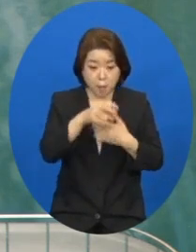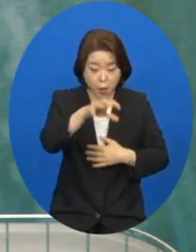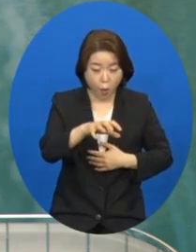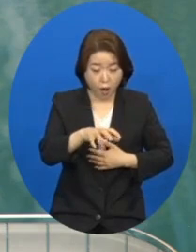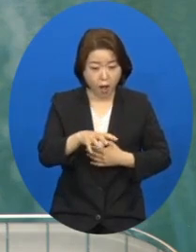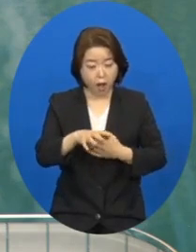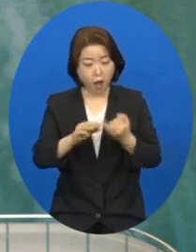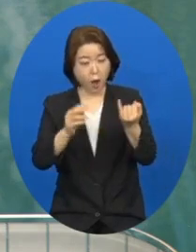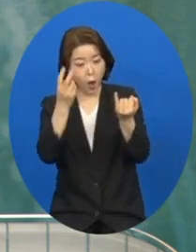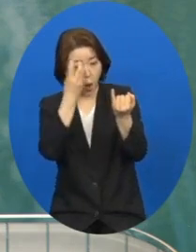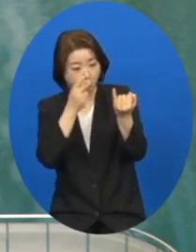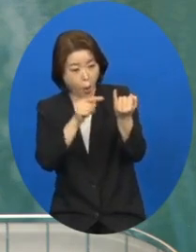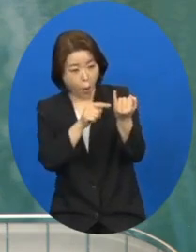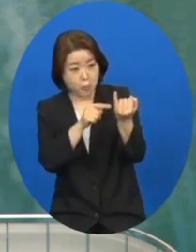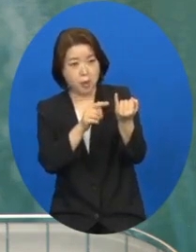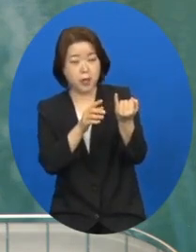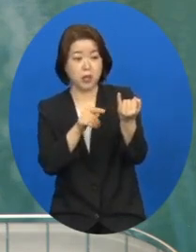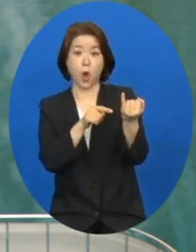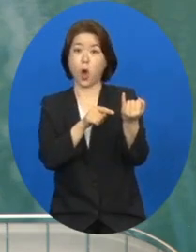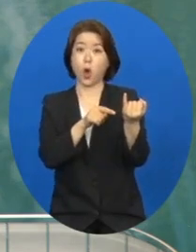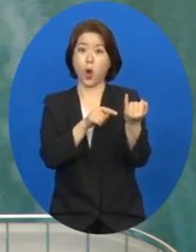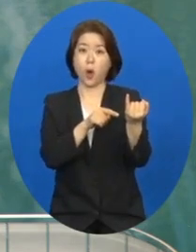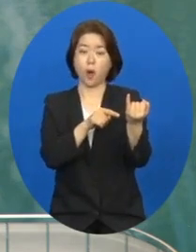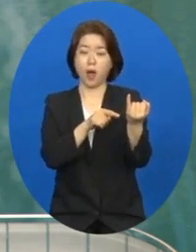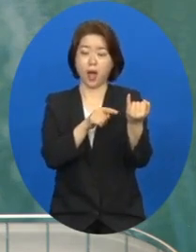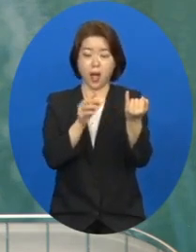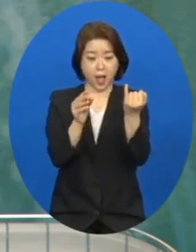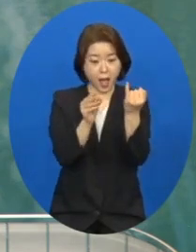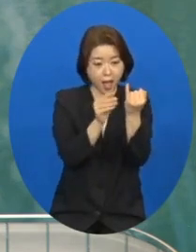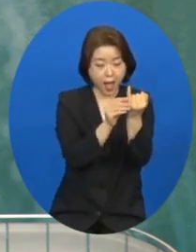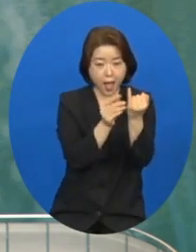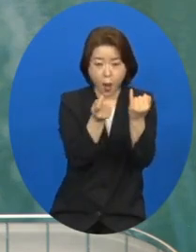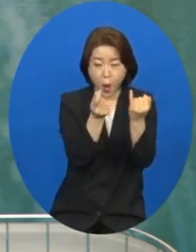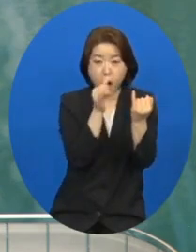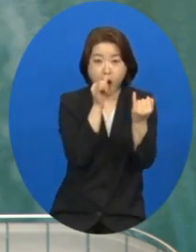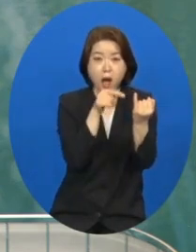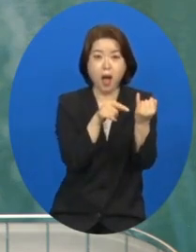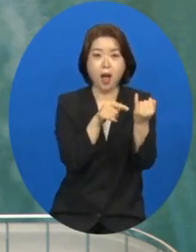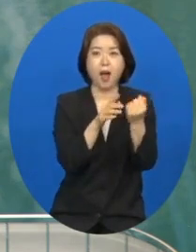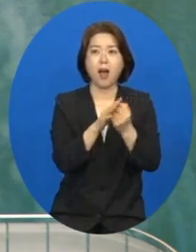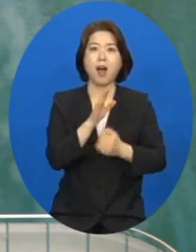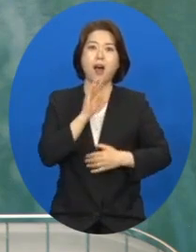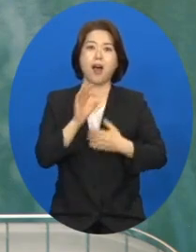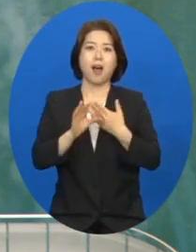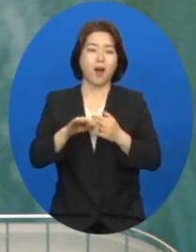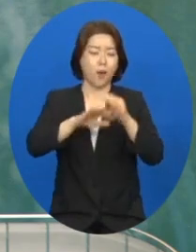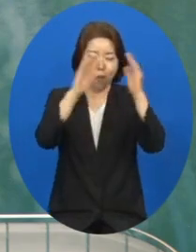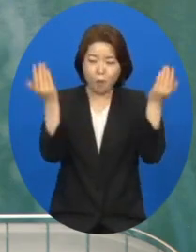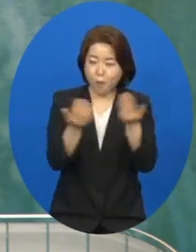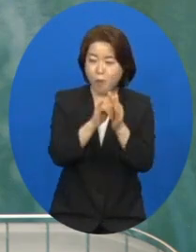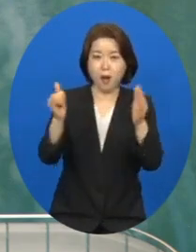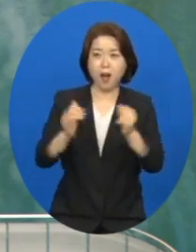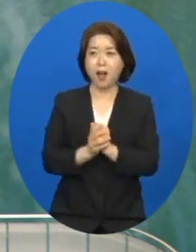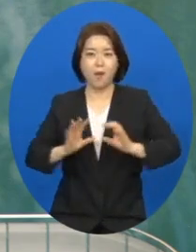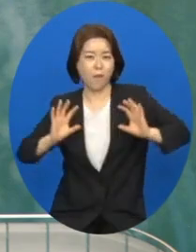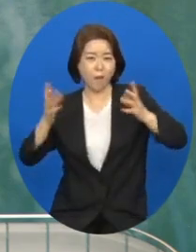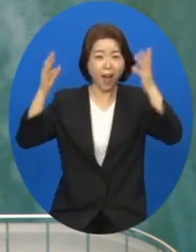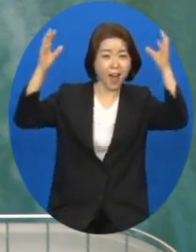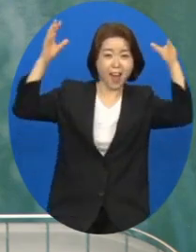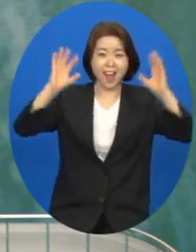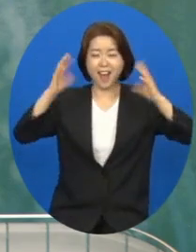초음파 검사를 했는데 거기에 태아가 보여요. 그러면 온 식구들이 와